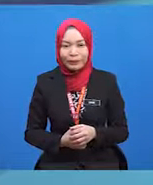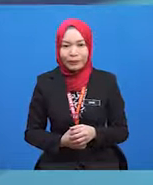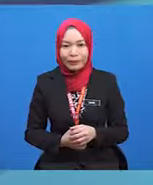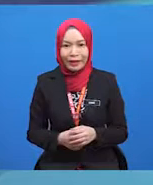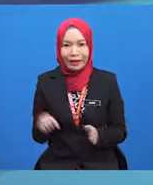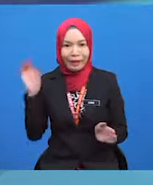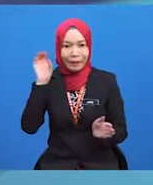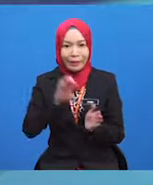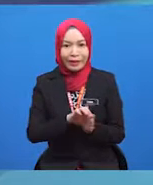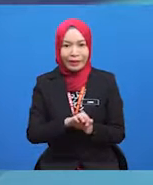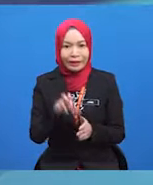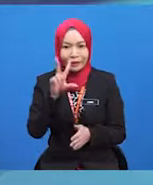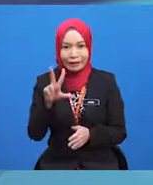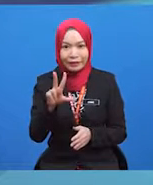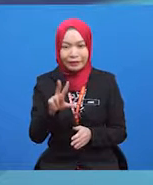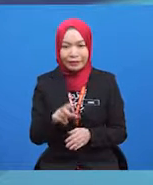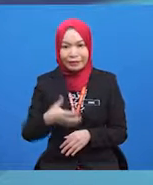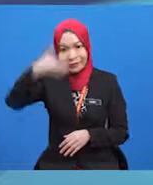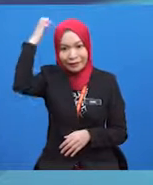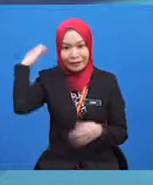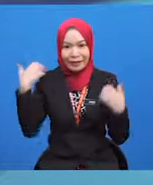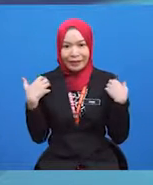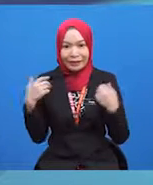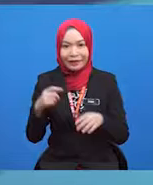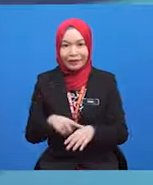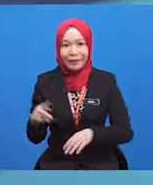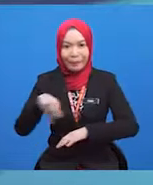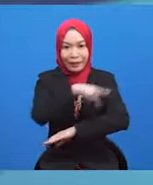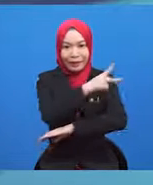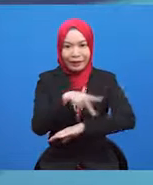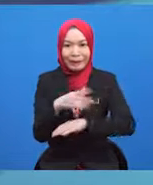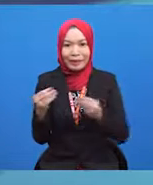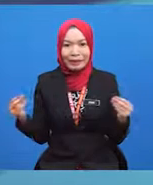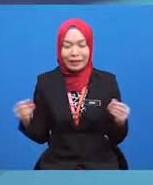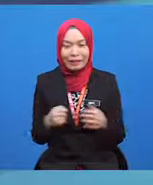Gambar kedua, singa berada di padang pasir.